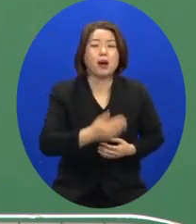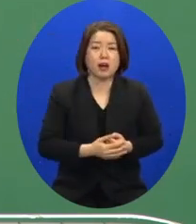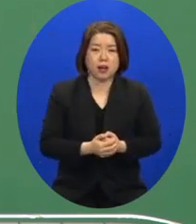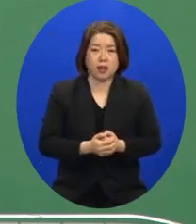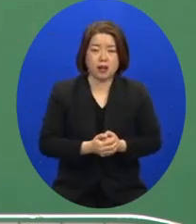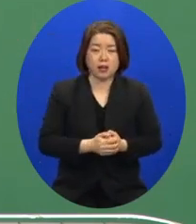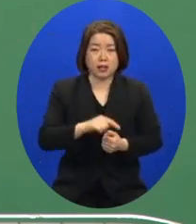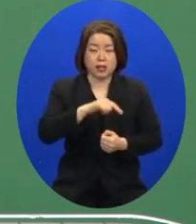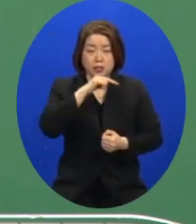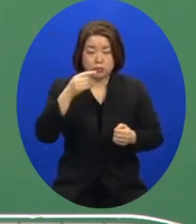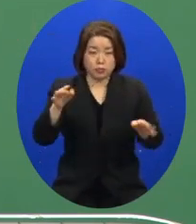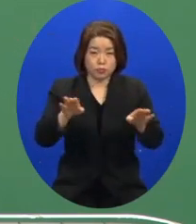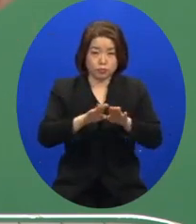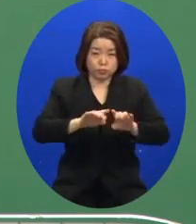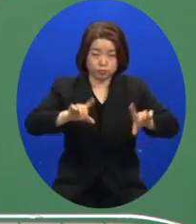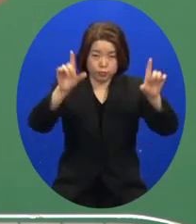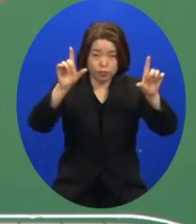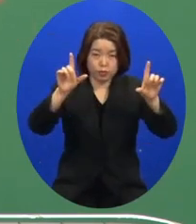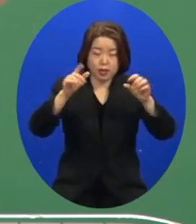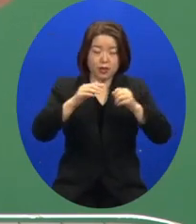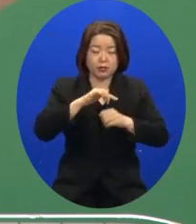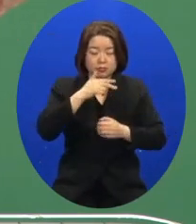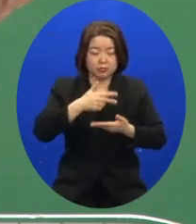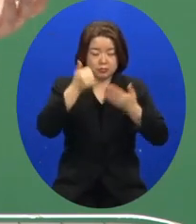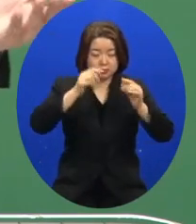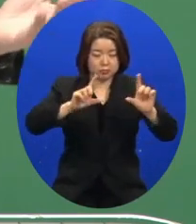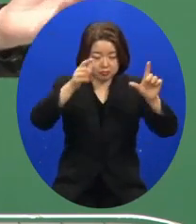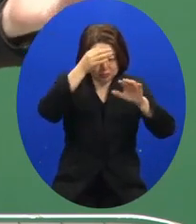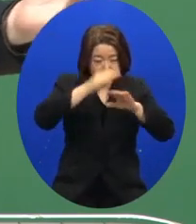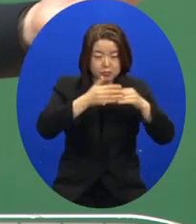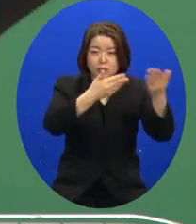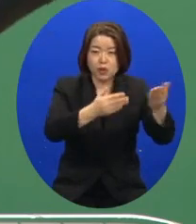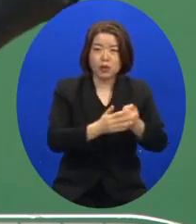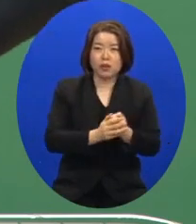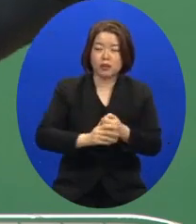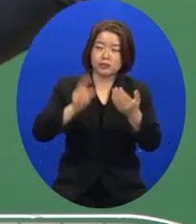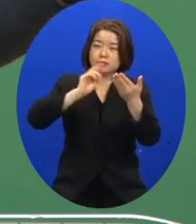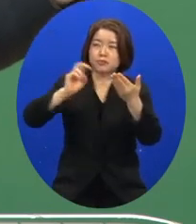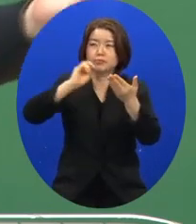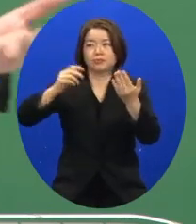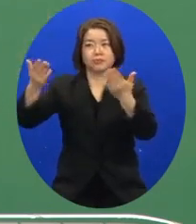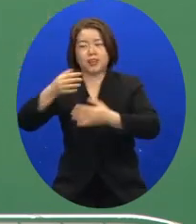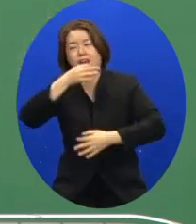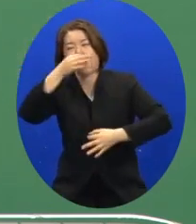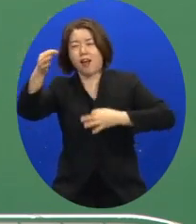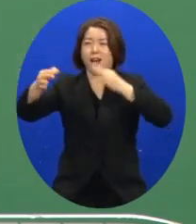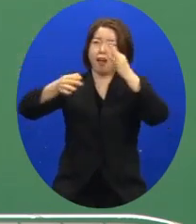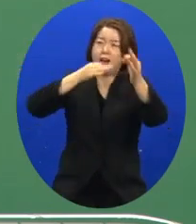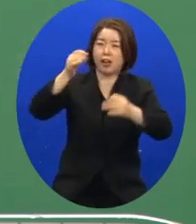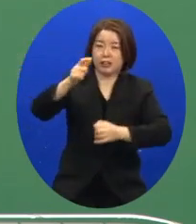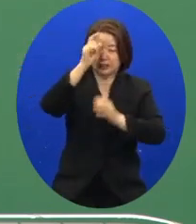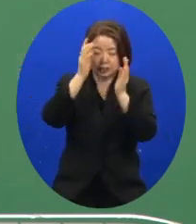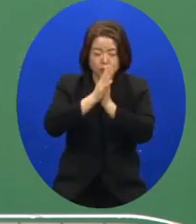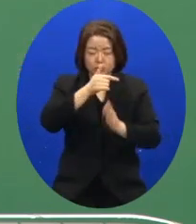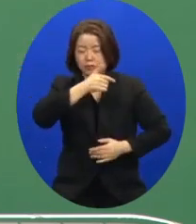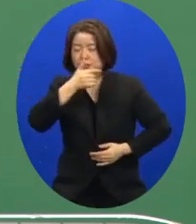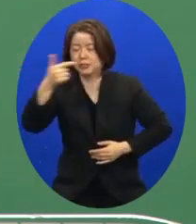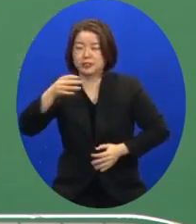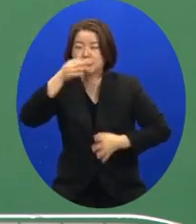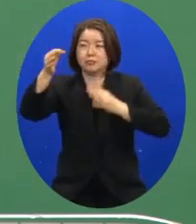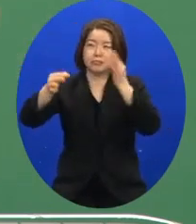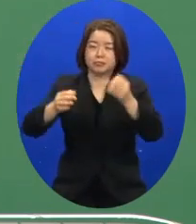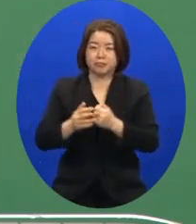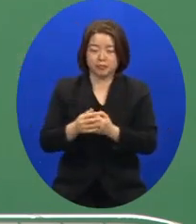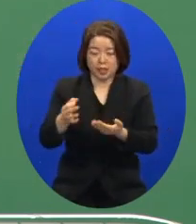주일에 교회를 나와요. 예배를 드려요. 찬송을 부를 때 큰 소리로 불러요. 기도도 큰 목소리로 드려요.